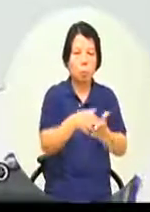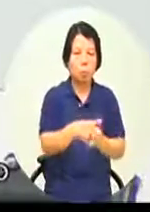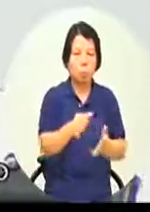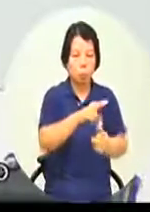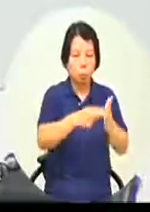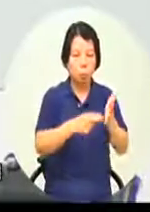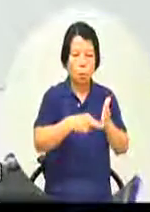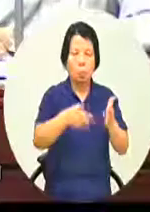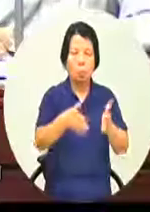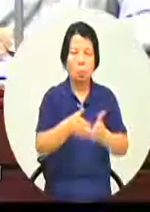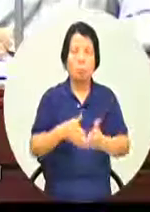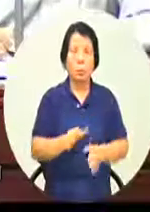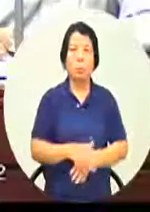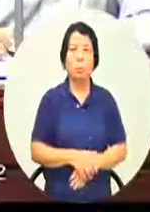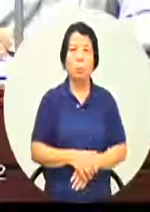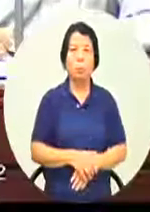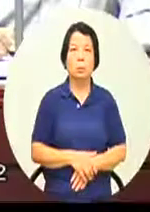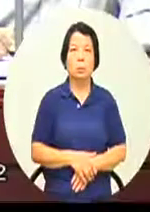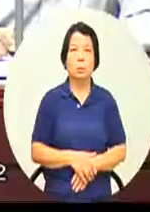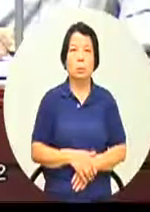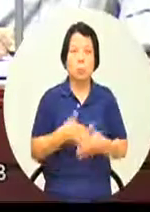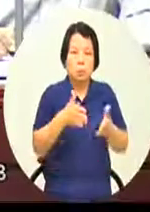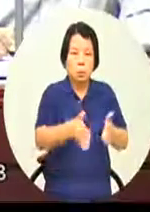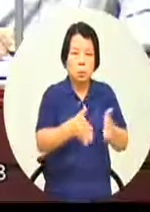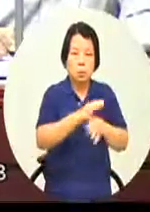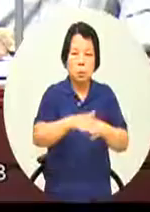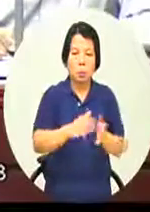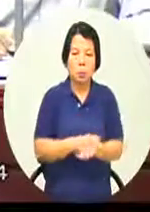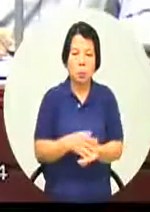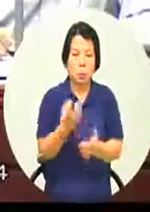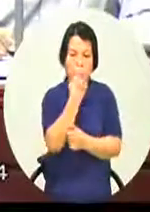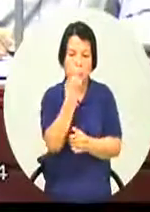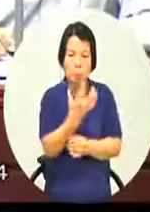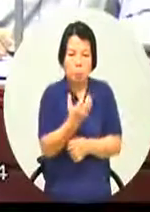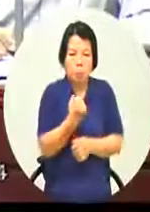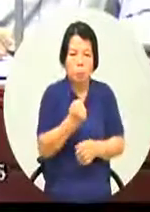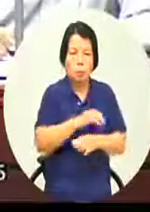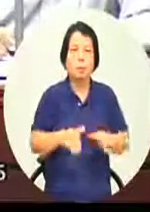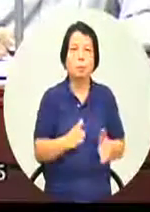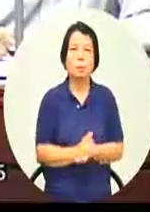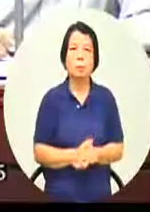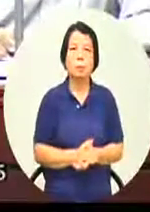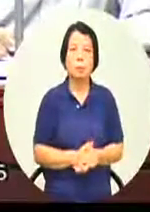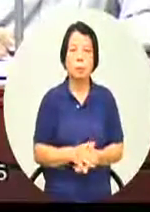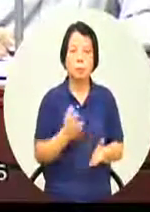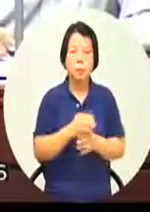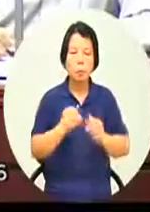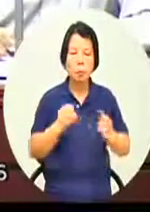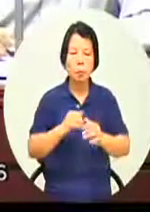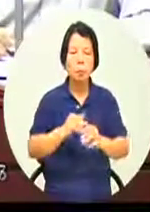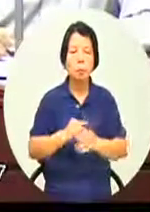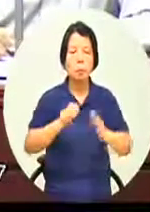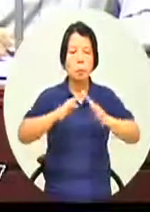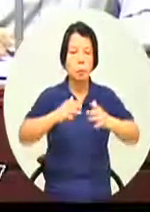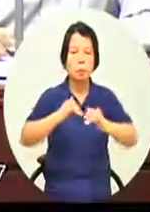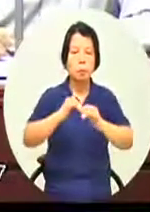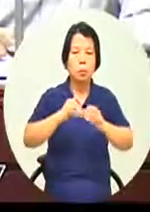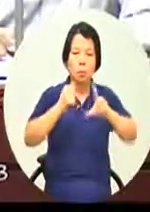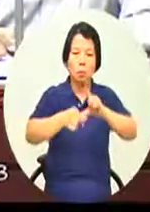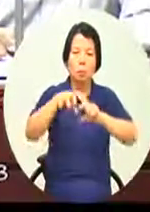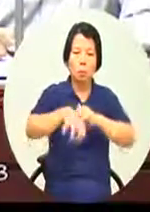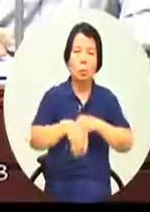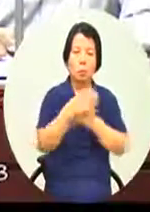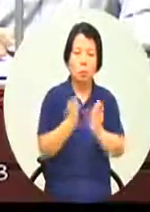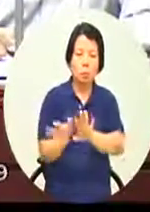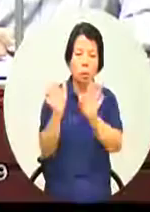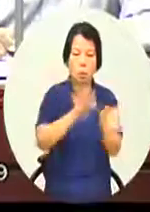哎，这样可以吗？ 可以啊，我这个部分其实我们会严加把关。这个其实在市区里面这种状况其实目前还蛮